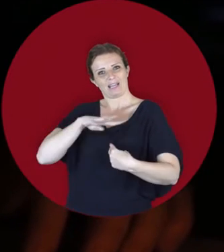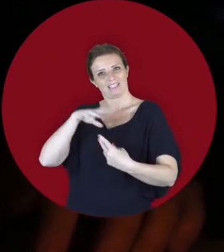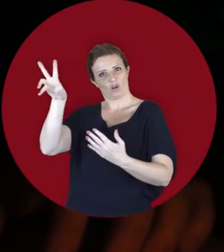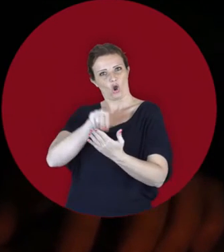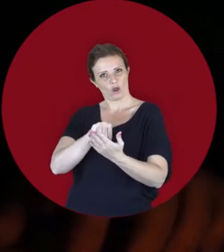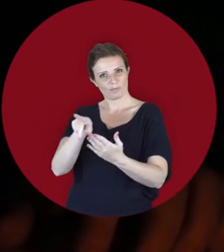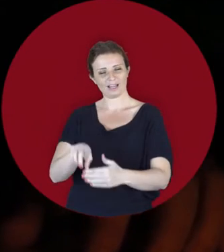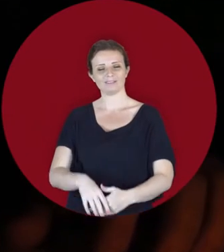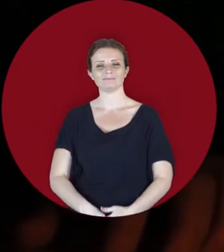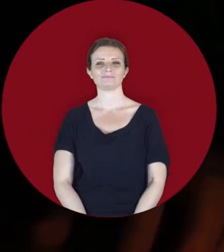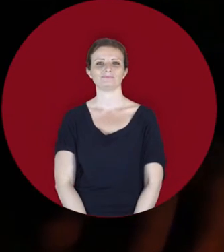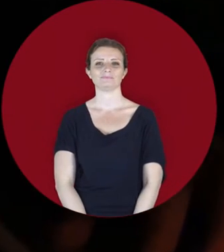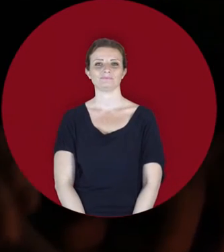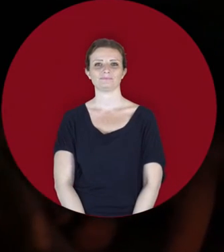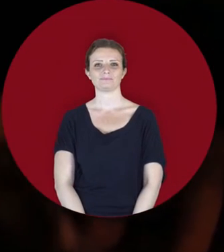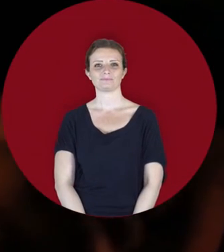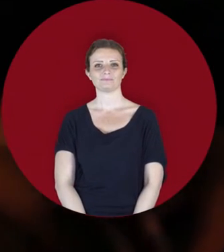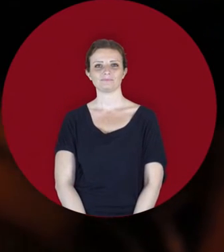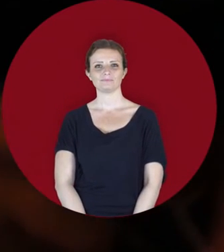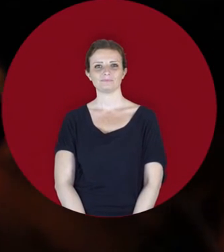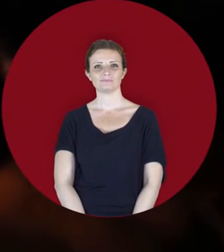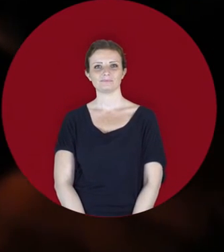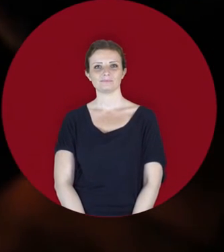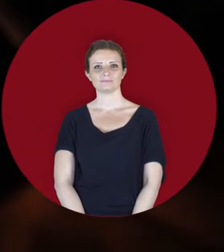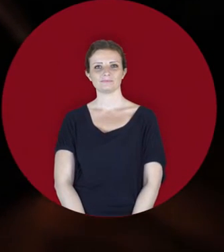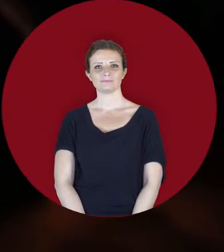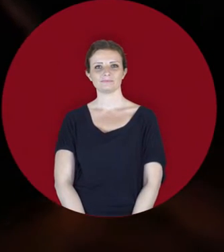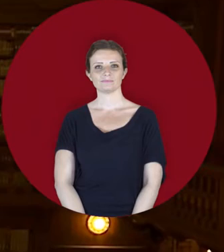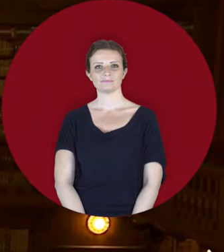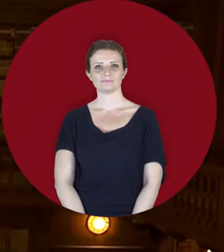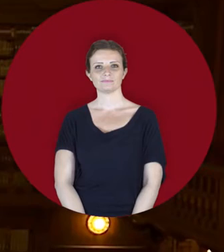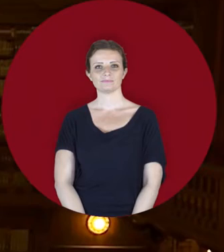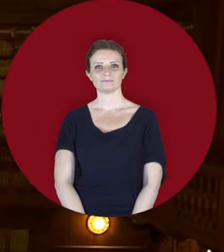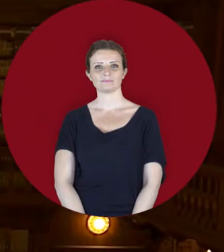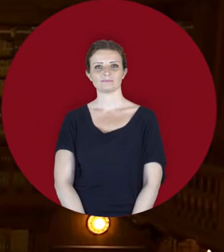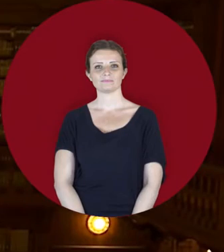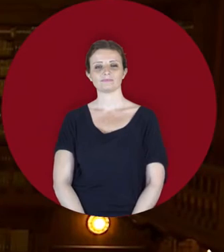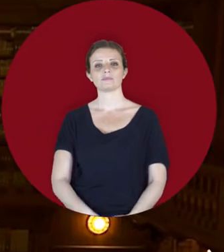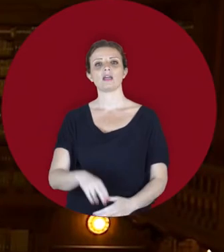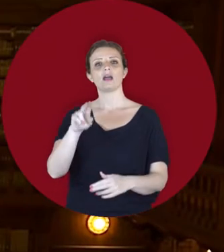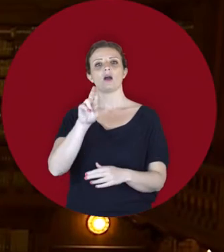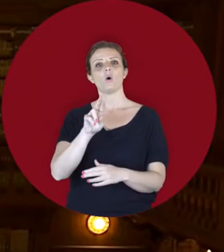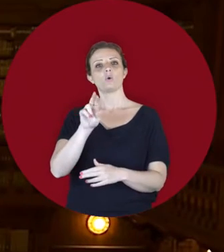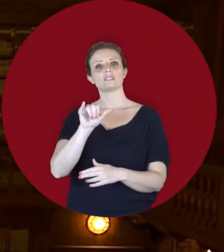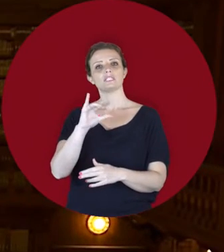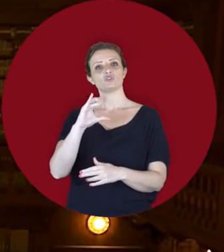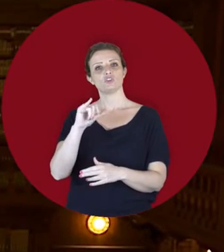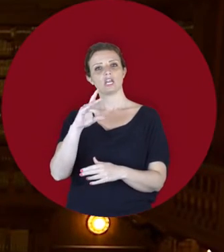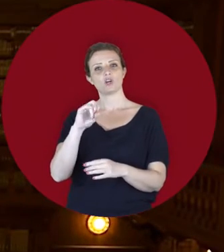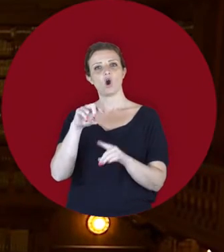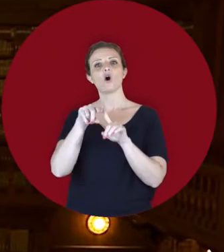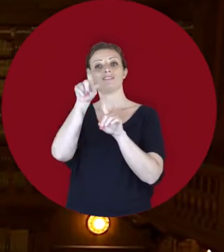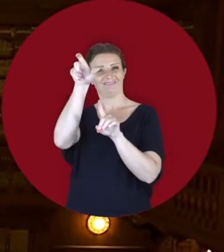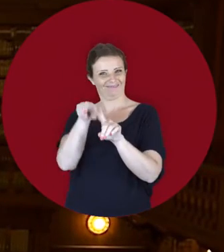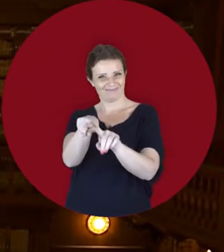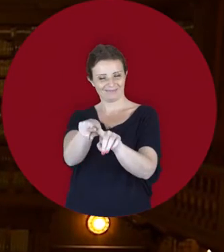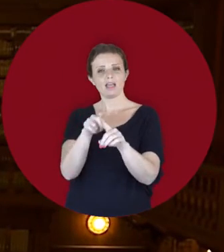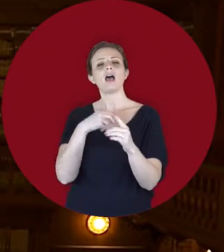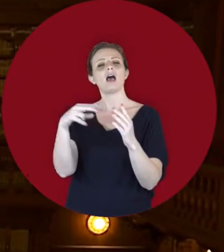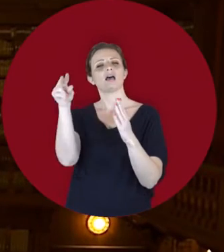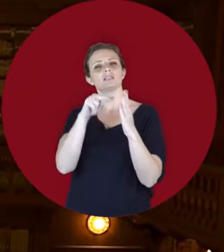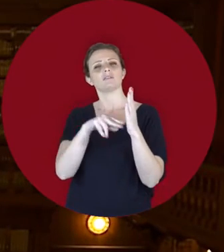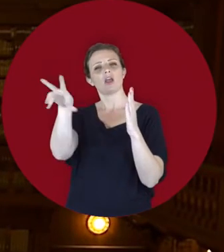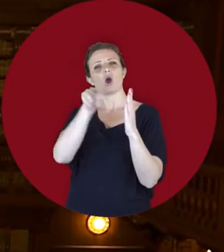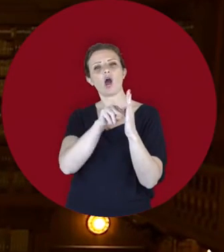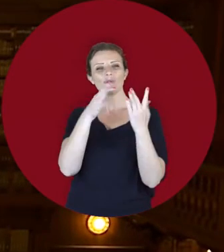piuma d'oca, parla Monsignor Bruno Fasani, prefetto della Biblioteca Capitolare. Ursicino scrive una